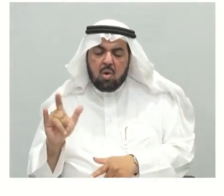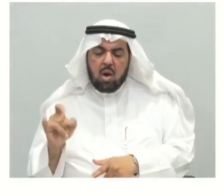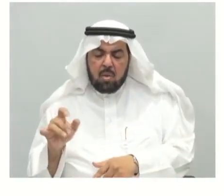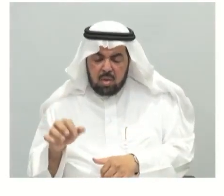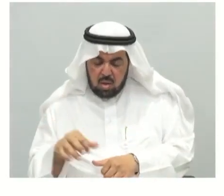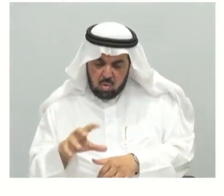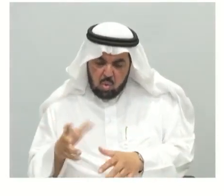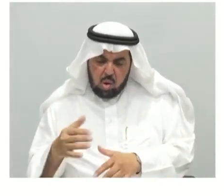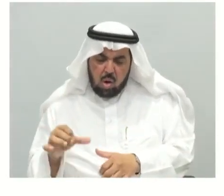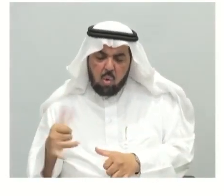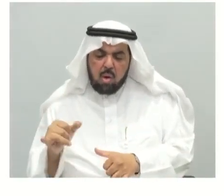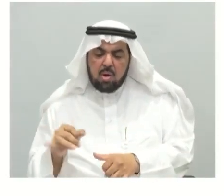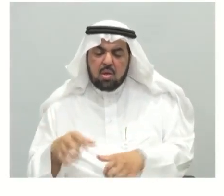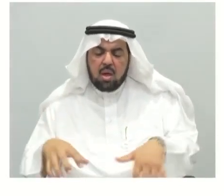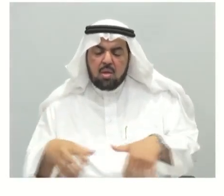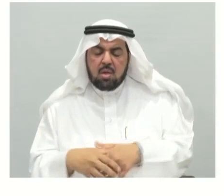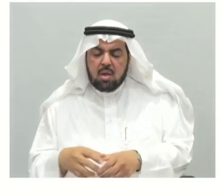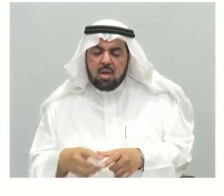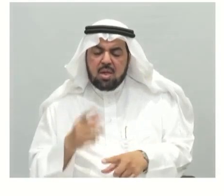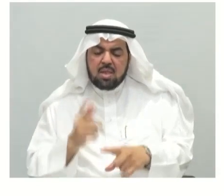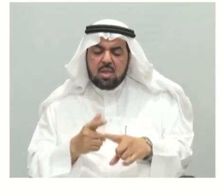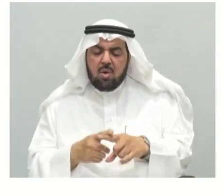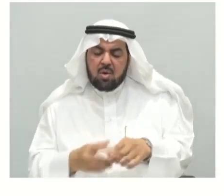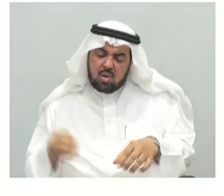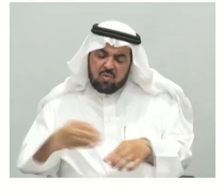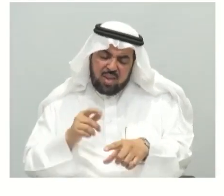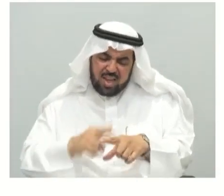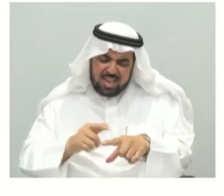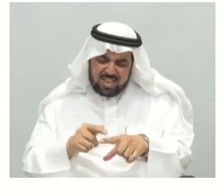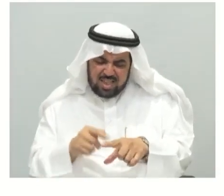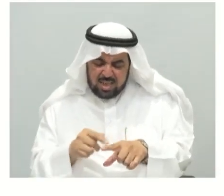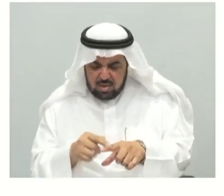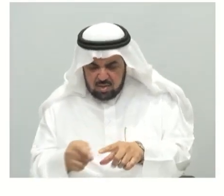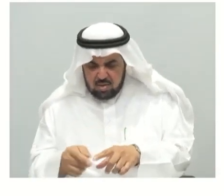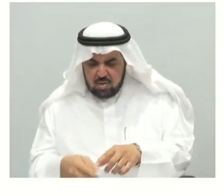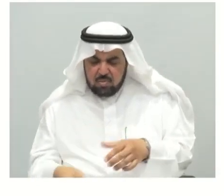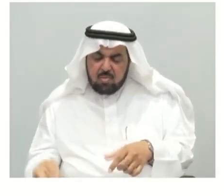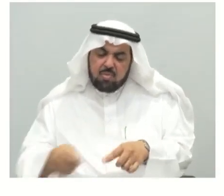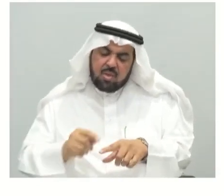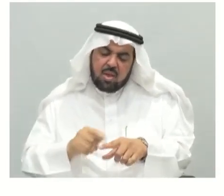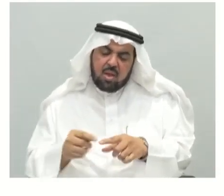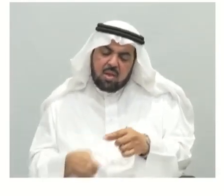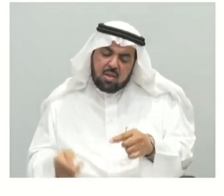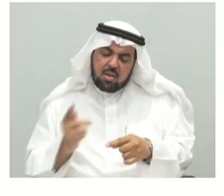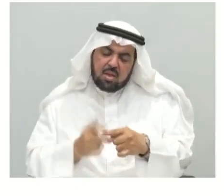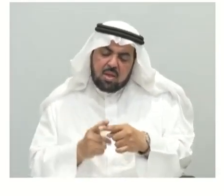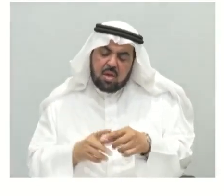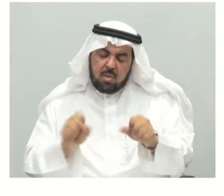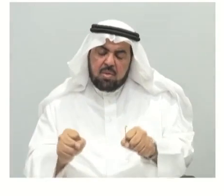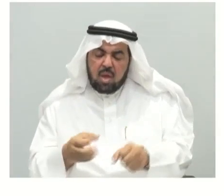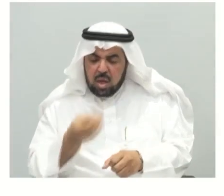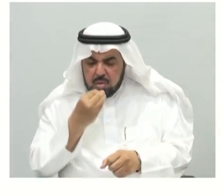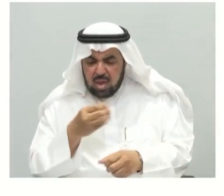العوامات القدميه زوائد توجد في القشريات القدمان الكبيتانو بالطعام